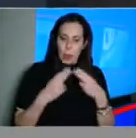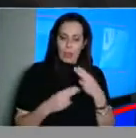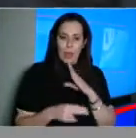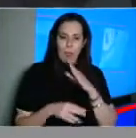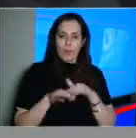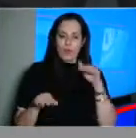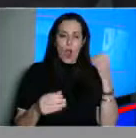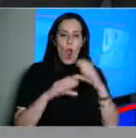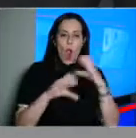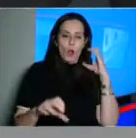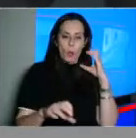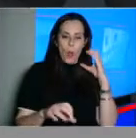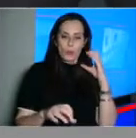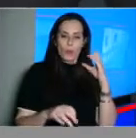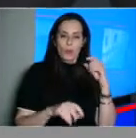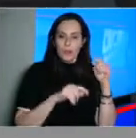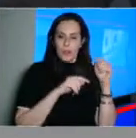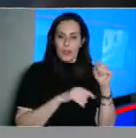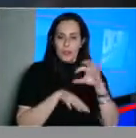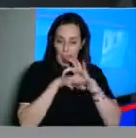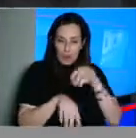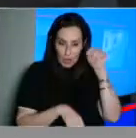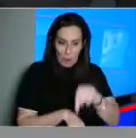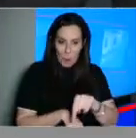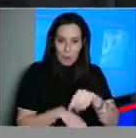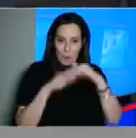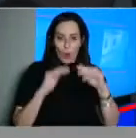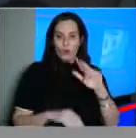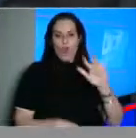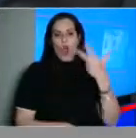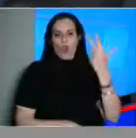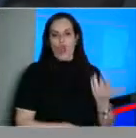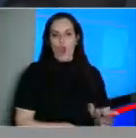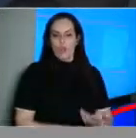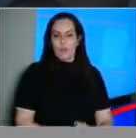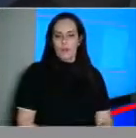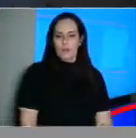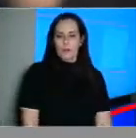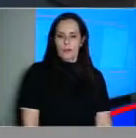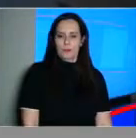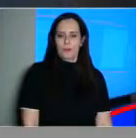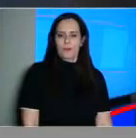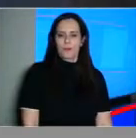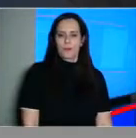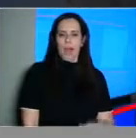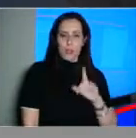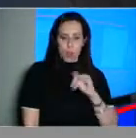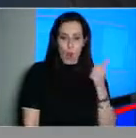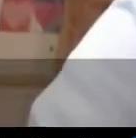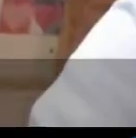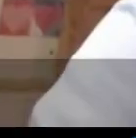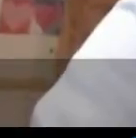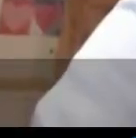זה שהאוטובוס יביא את אור לפה בפחות משלוש שעות? נכון. אז קודם